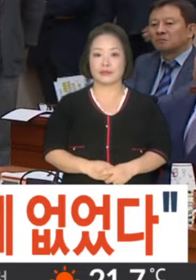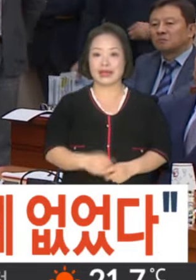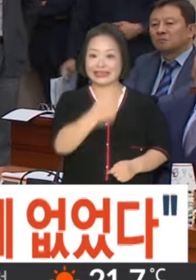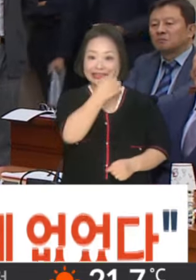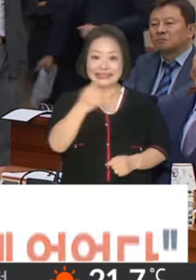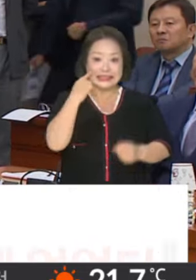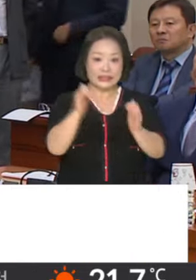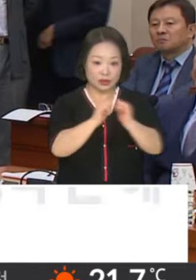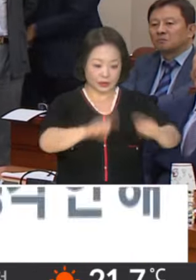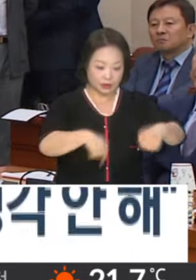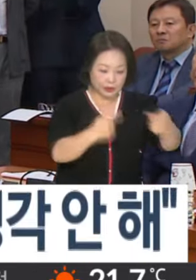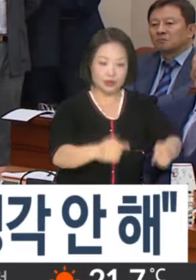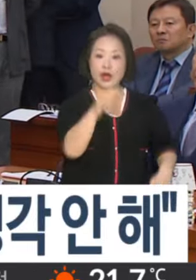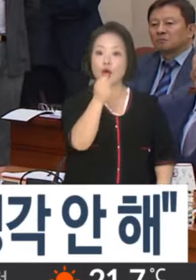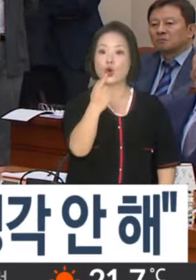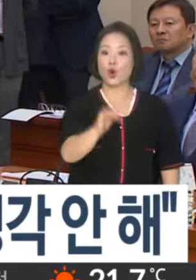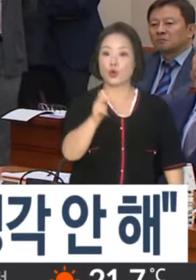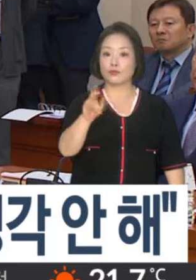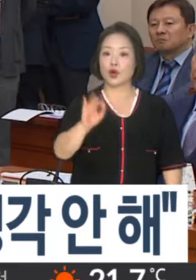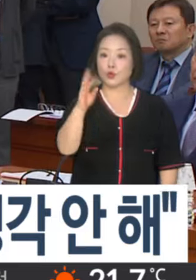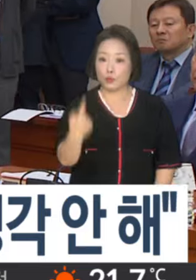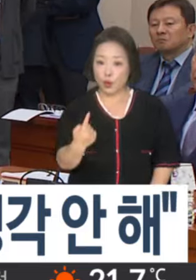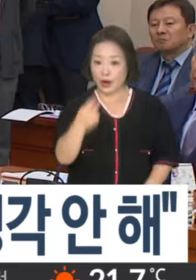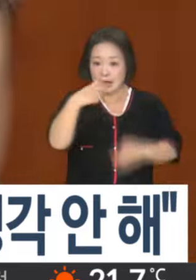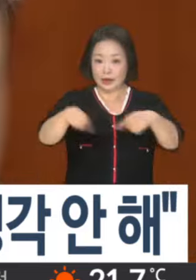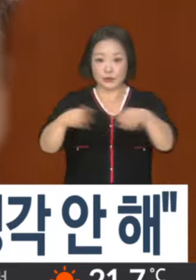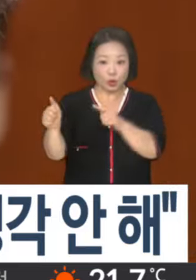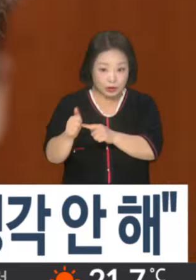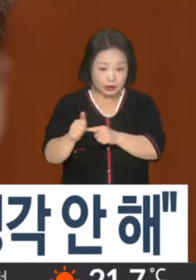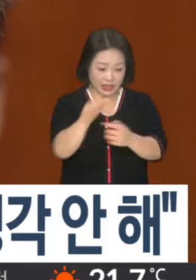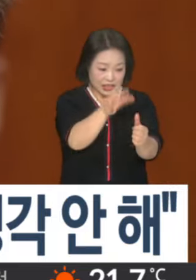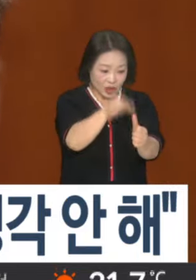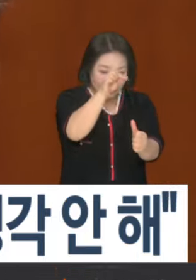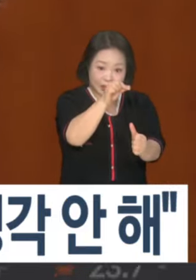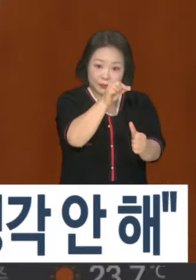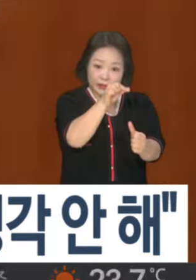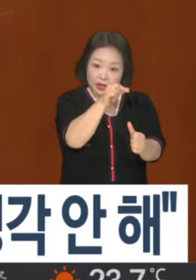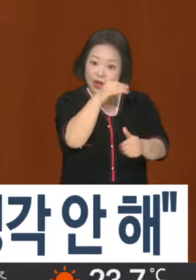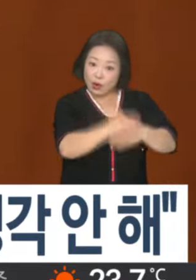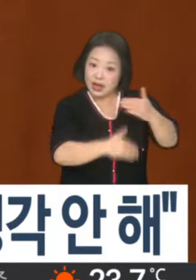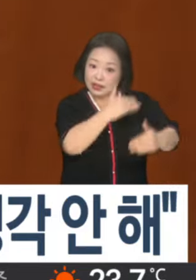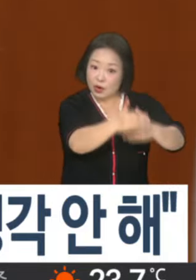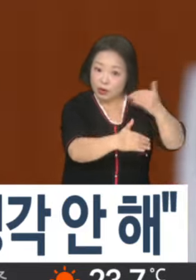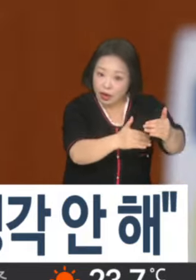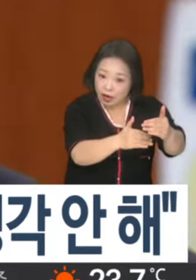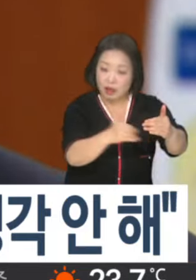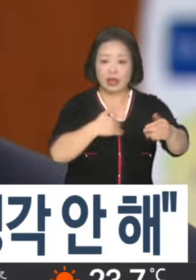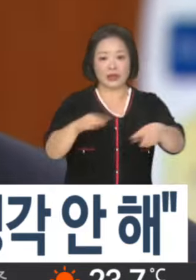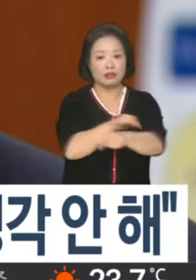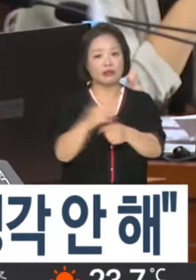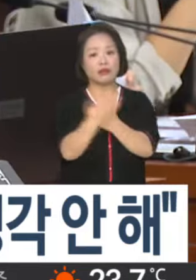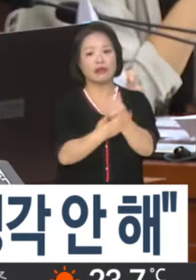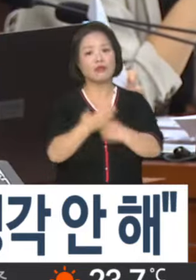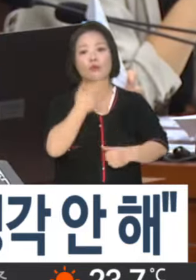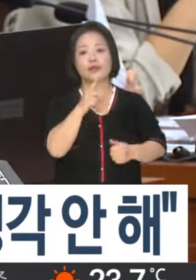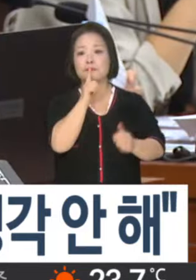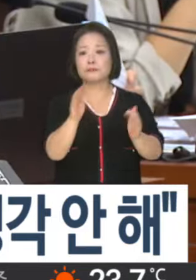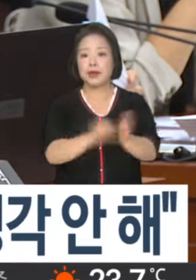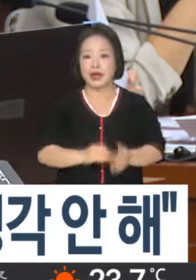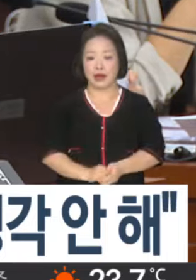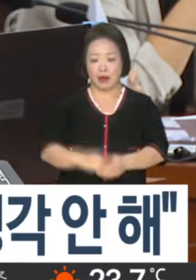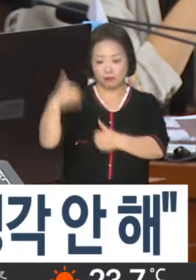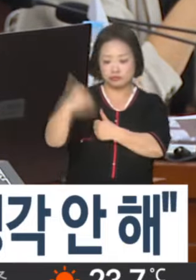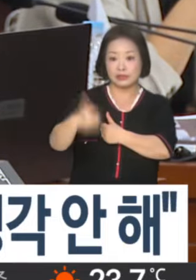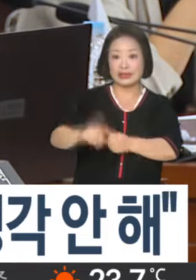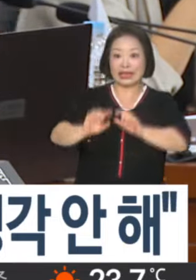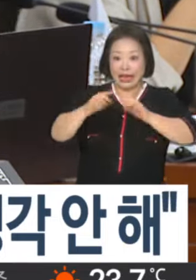증인으로 출석한 홍명보 감독은 선임 과정이 불공정하거나 특혜가 있다고 생각하지 않는다고 밝혔습니다. 부탁받은 게